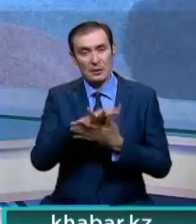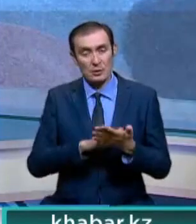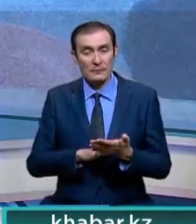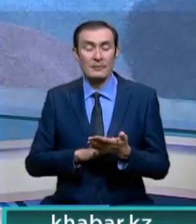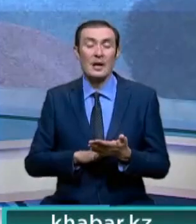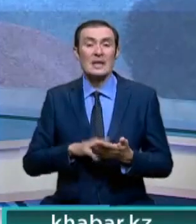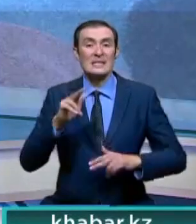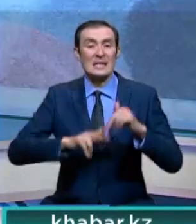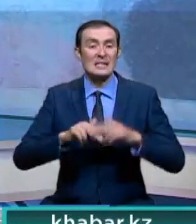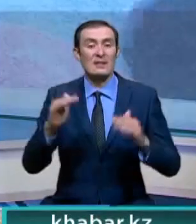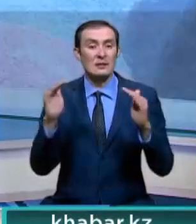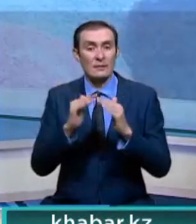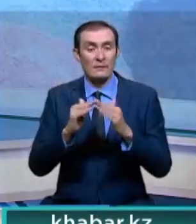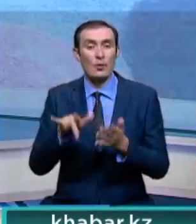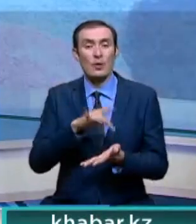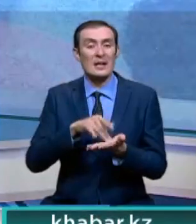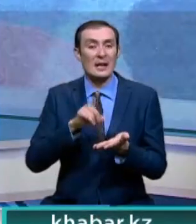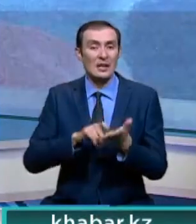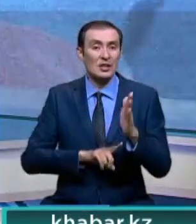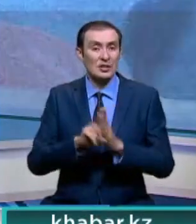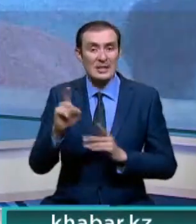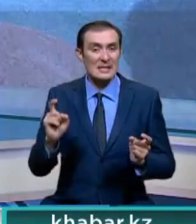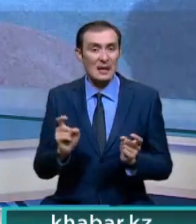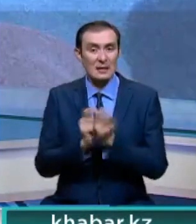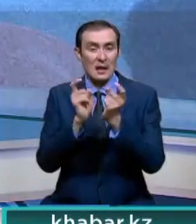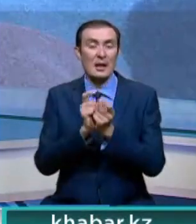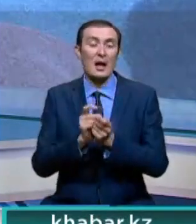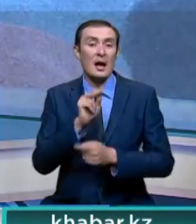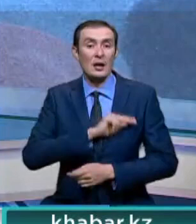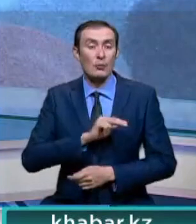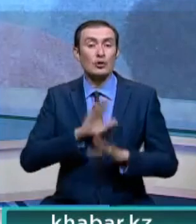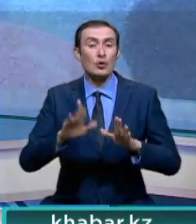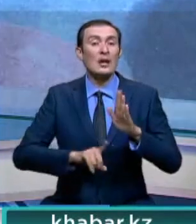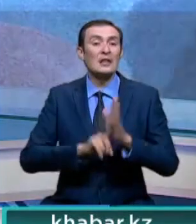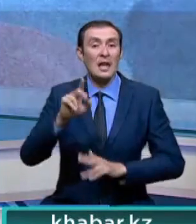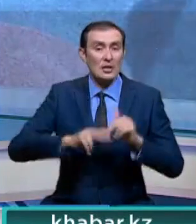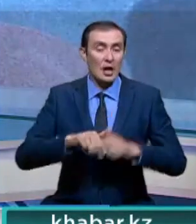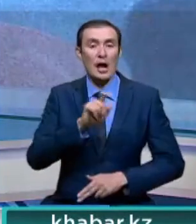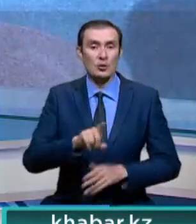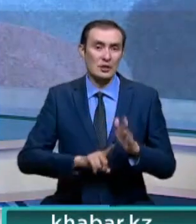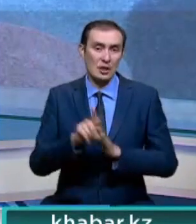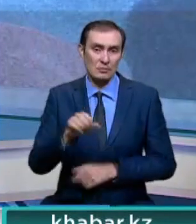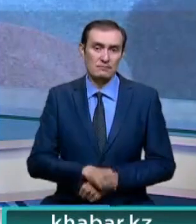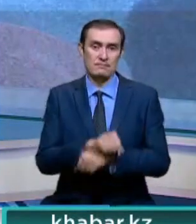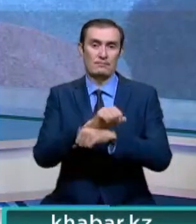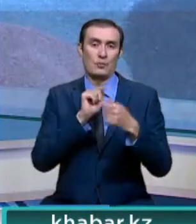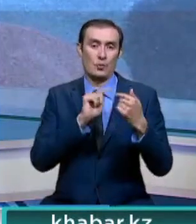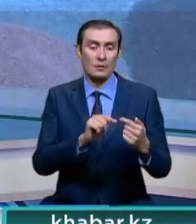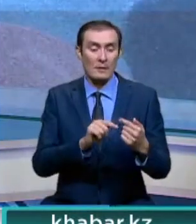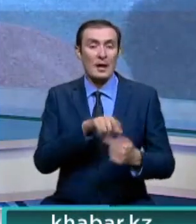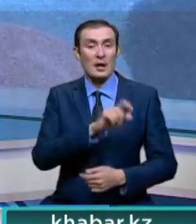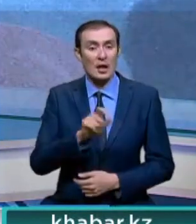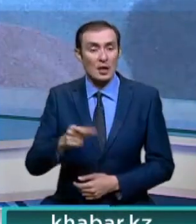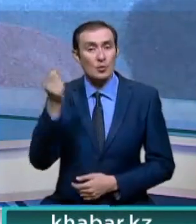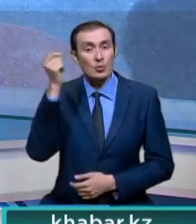Вокруг строительства жилого комплекса в Караганде разгорается скандал. Работы только начались, а люди уже вышли на акцию протеста.